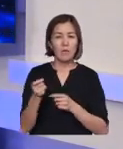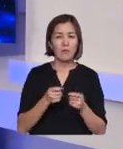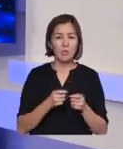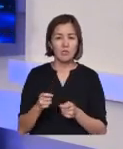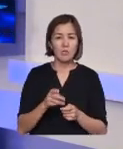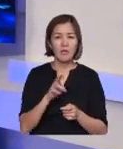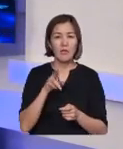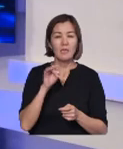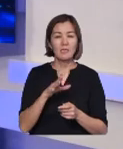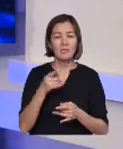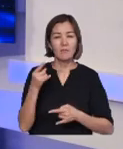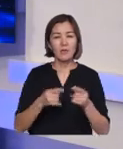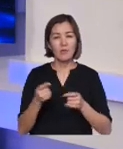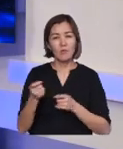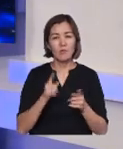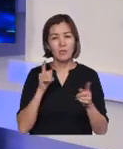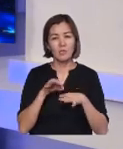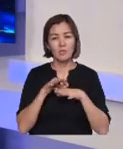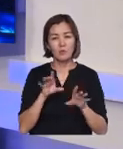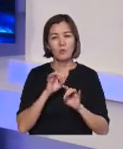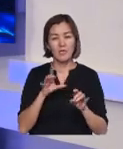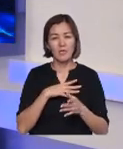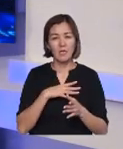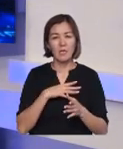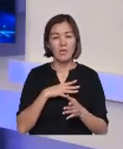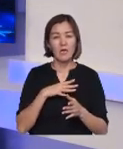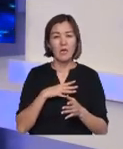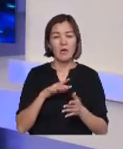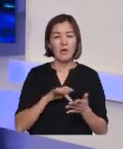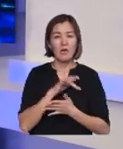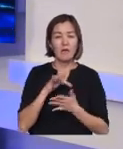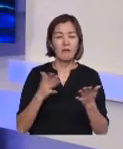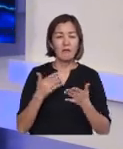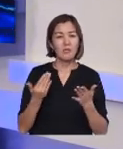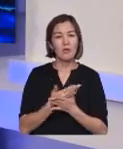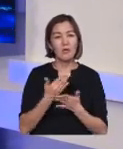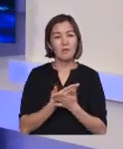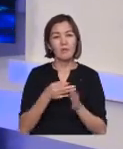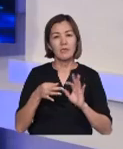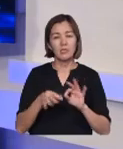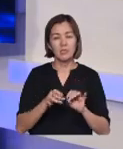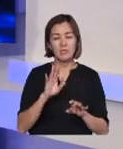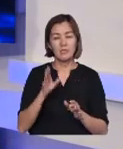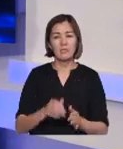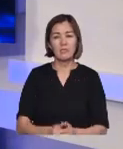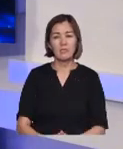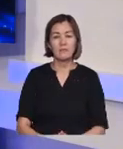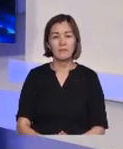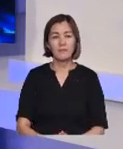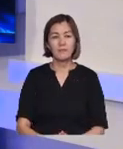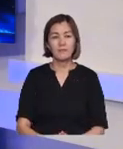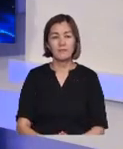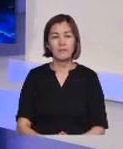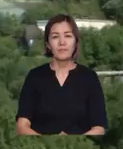басшысы Алмас Әділ бақ өкілдерімен кездесуінде айтты. Кеншілер қаласында тағы қандай жаңалық бар? Әріптесім Нұржан Қасабулатов тарқатады.